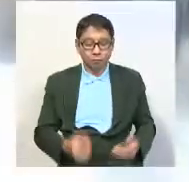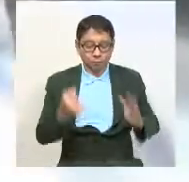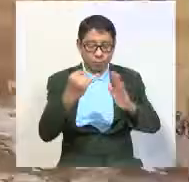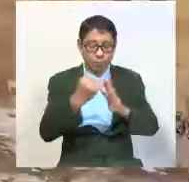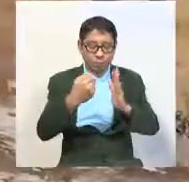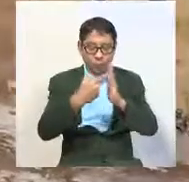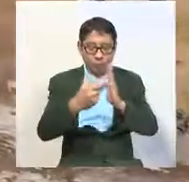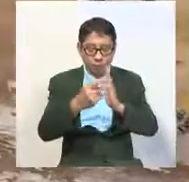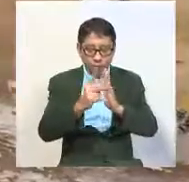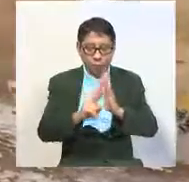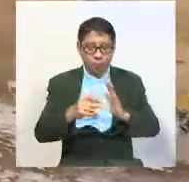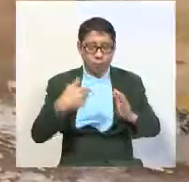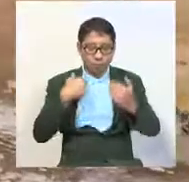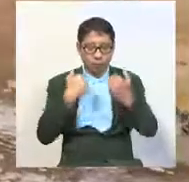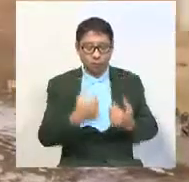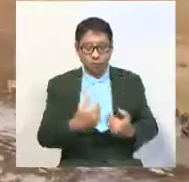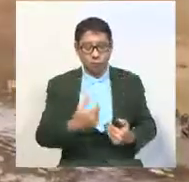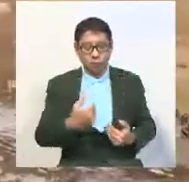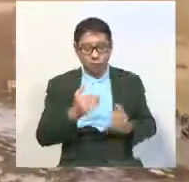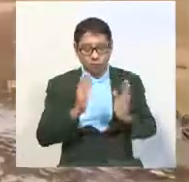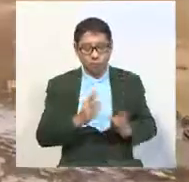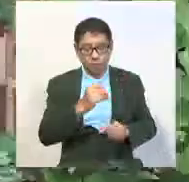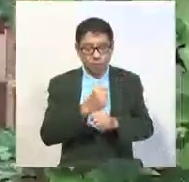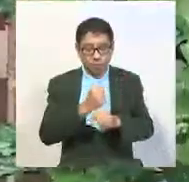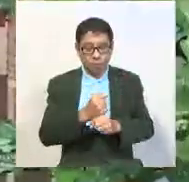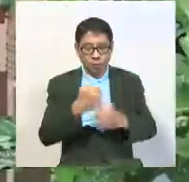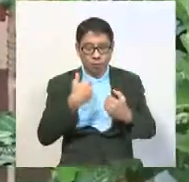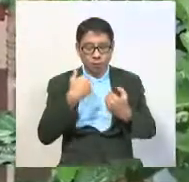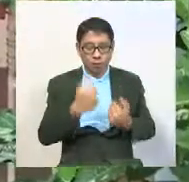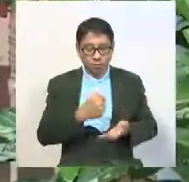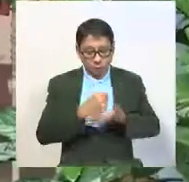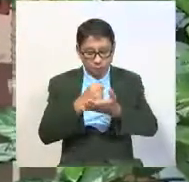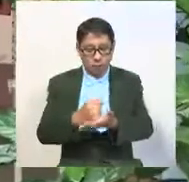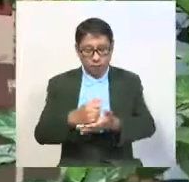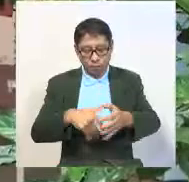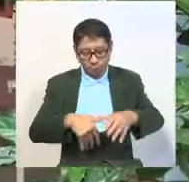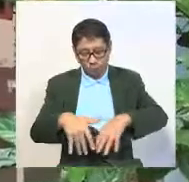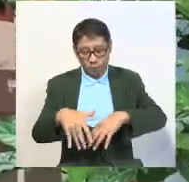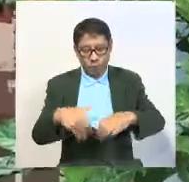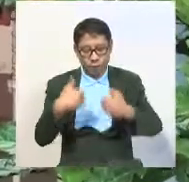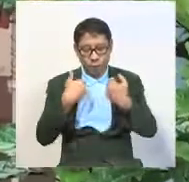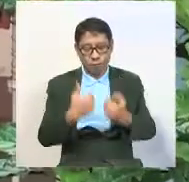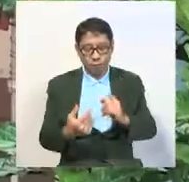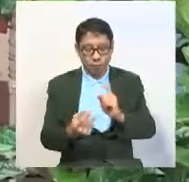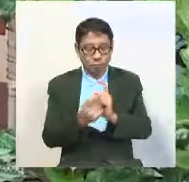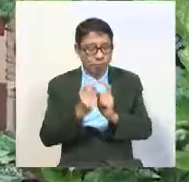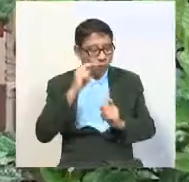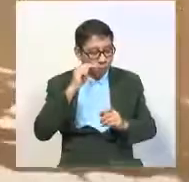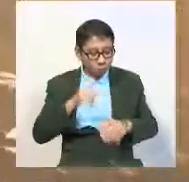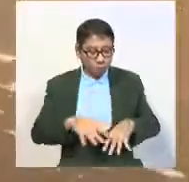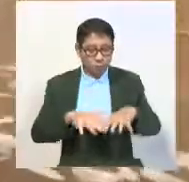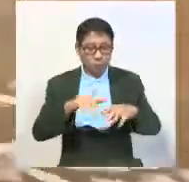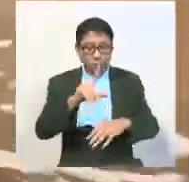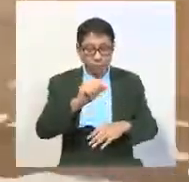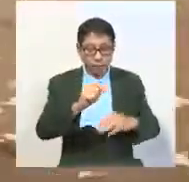ส่วนที่จังหวัดหนองคายเจ้าหน้าที่เทศบาลตำบลกองนางอำเภอท่าบ่อได้ออกให้ความช่วยเหลือผู้ที่ถูกน้ำท่วม